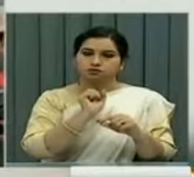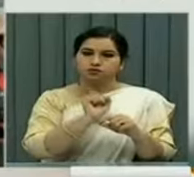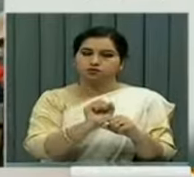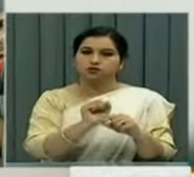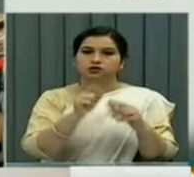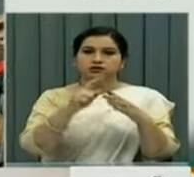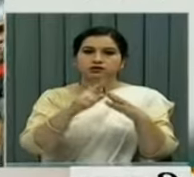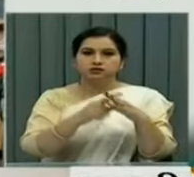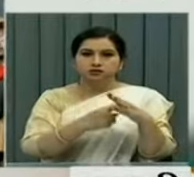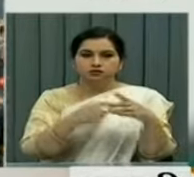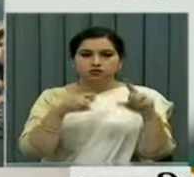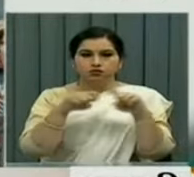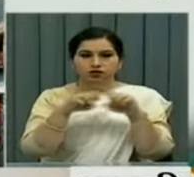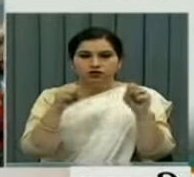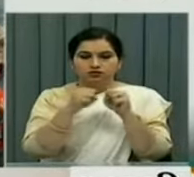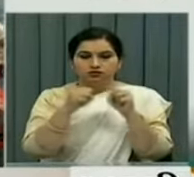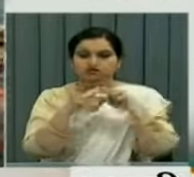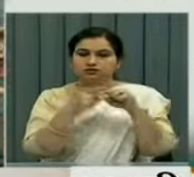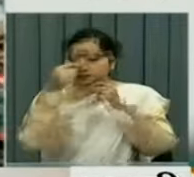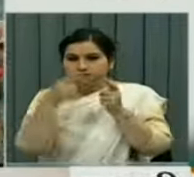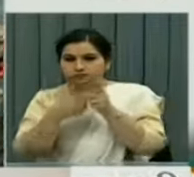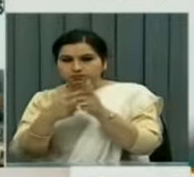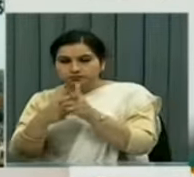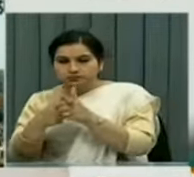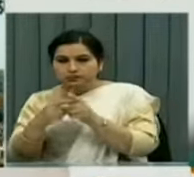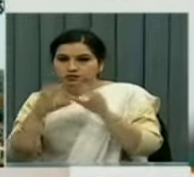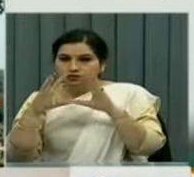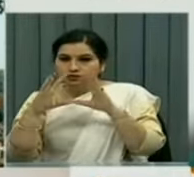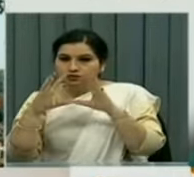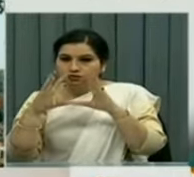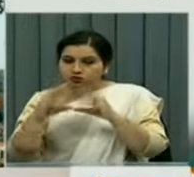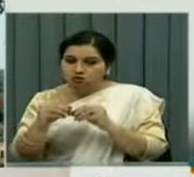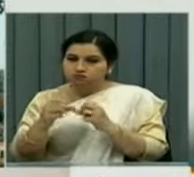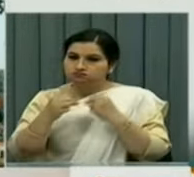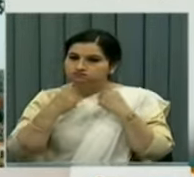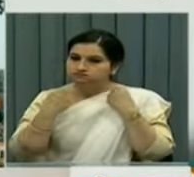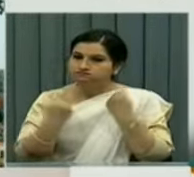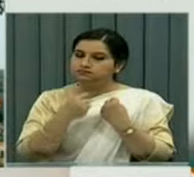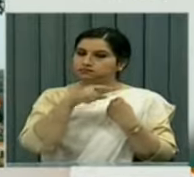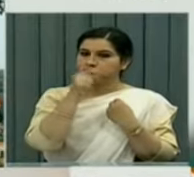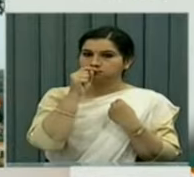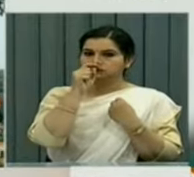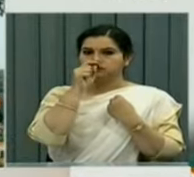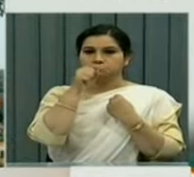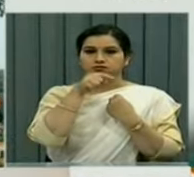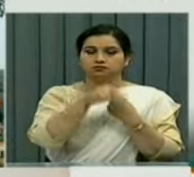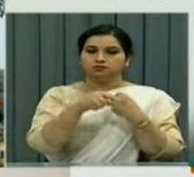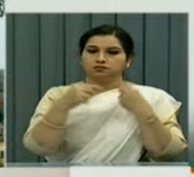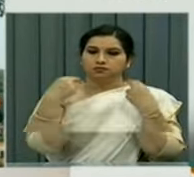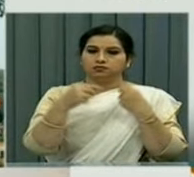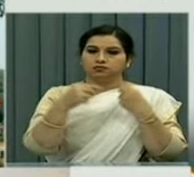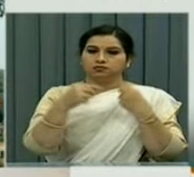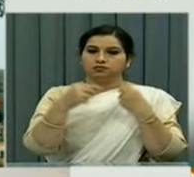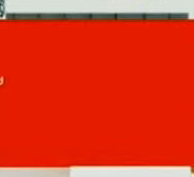इन्होंने जम्मू एवं कश्मीर में भी उग्रवादी गतिविधियों का दमन करने में अपनी रेजिमेंट का नाम रोशन किया है।